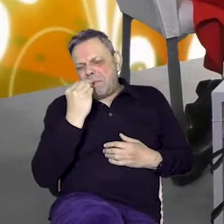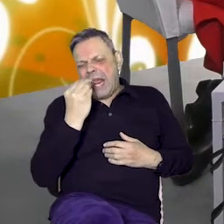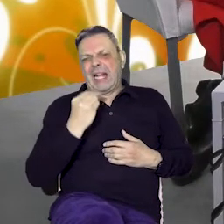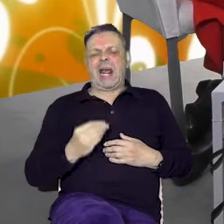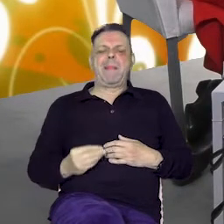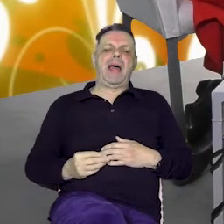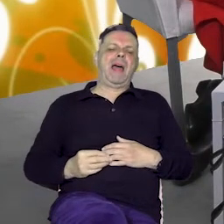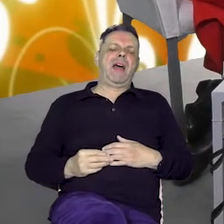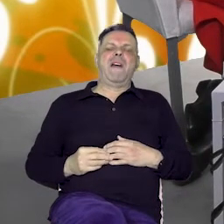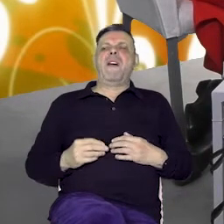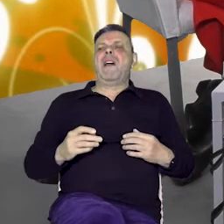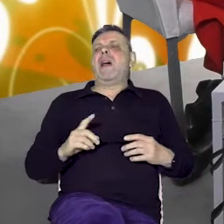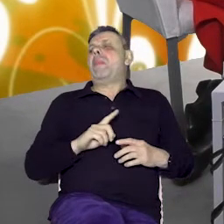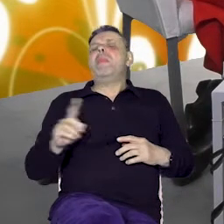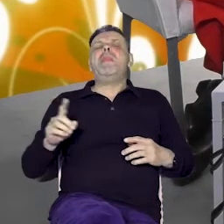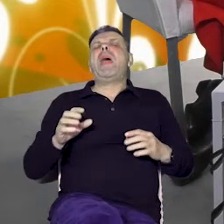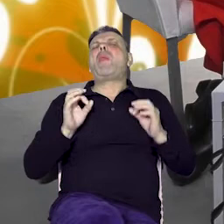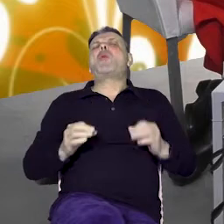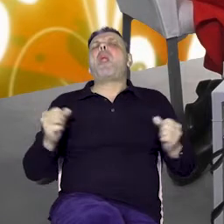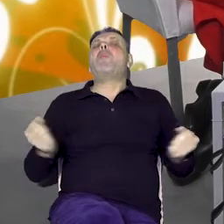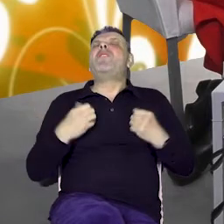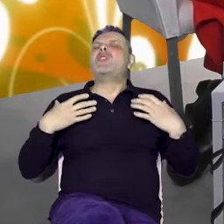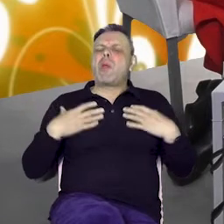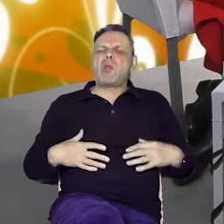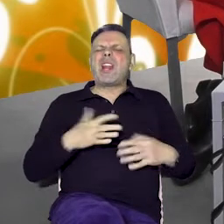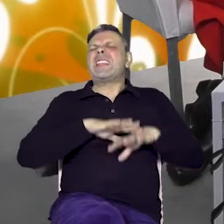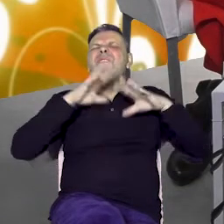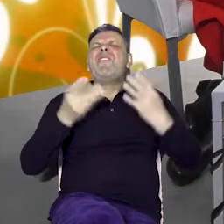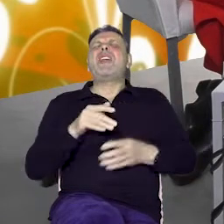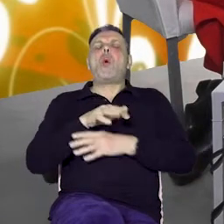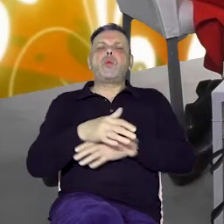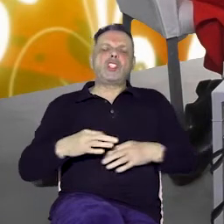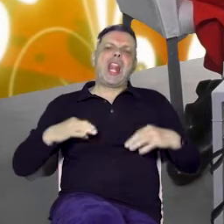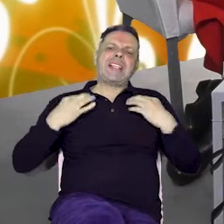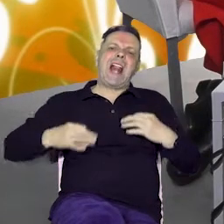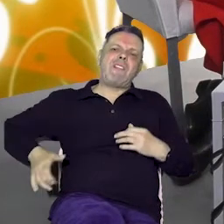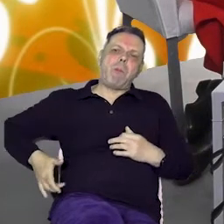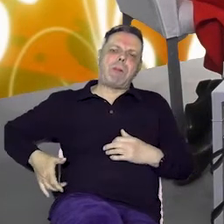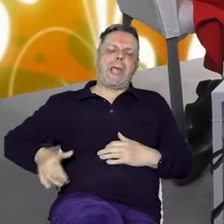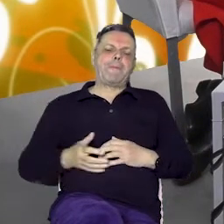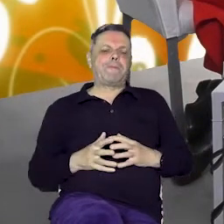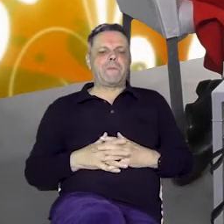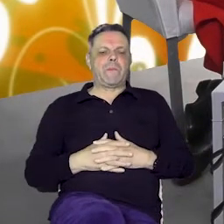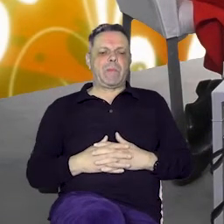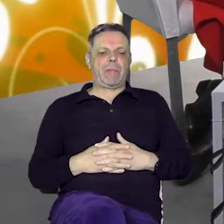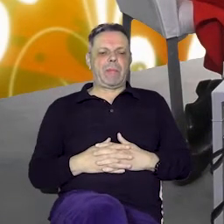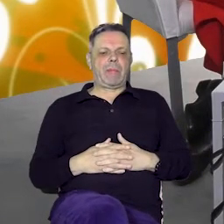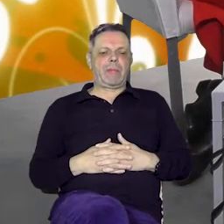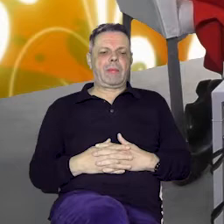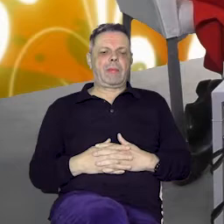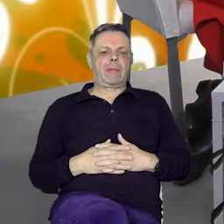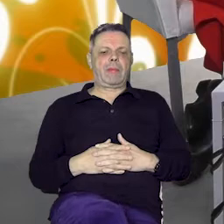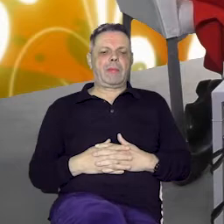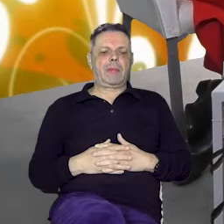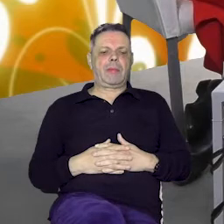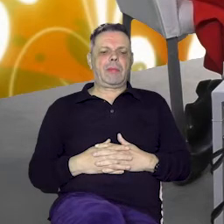nenormalnoj vježbanju tijela. Znači, sve to utječe na zdravlje bubrega. Kad bi vi to rekli u jednoj rečenici, kako bi vi to rekli? Pa gledajte, bubrezi